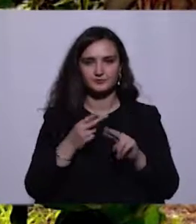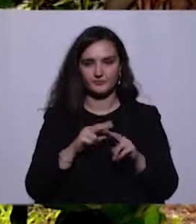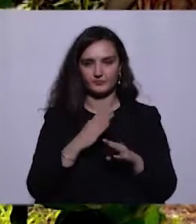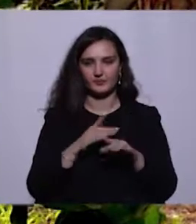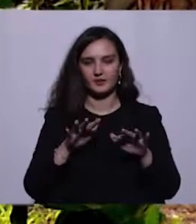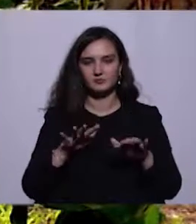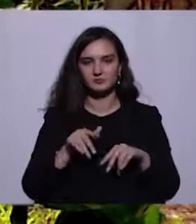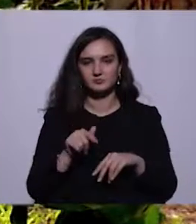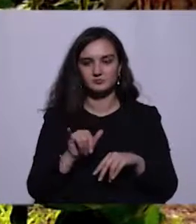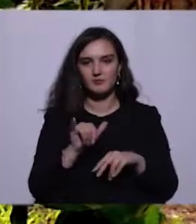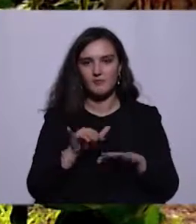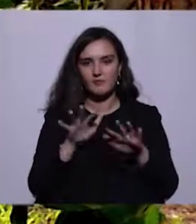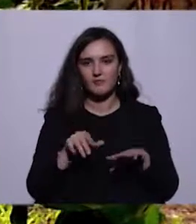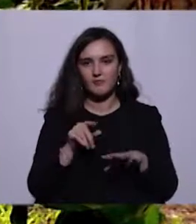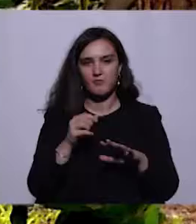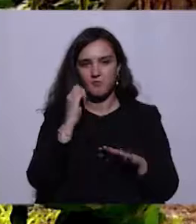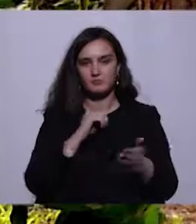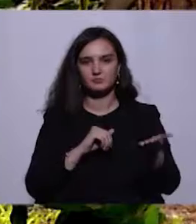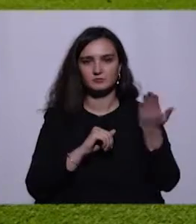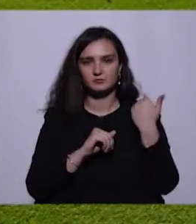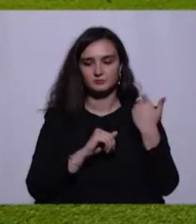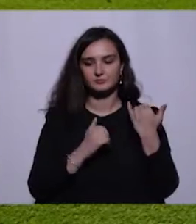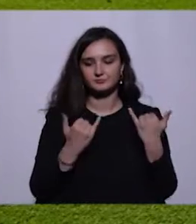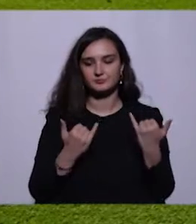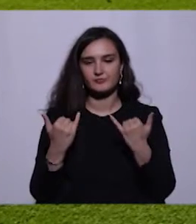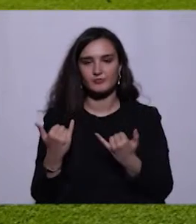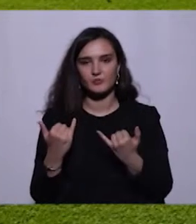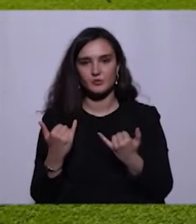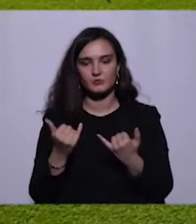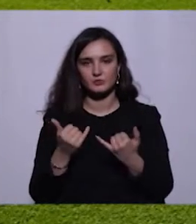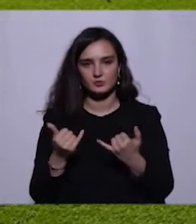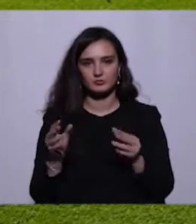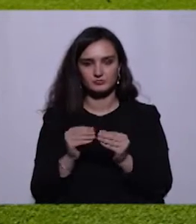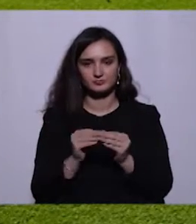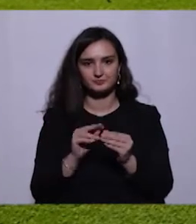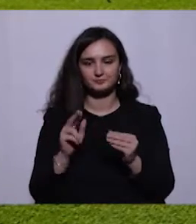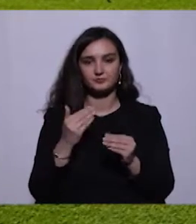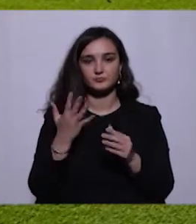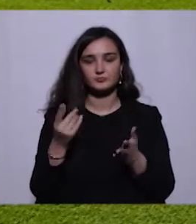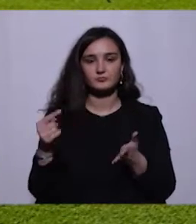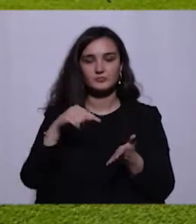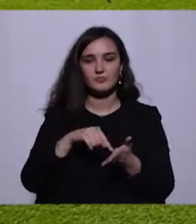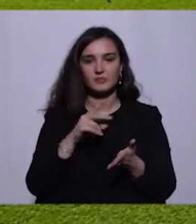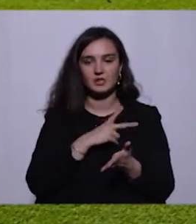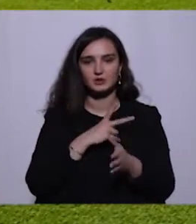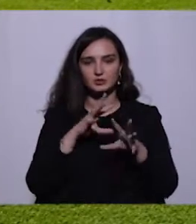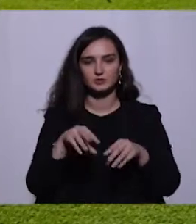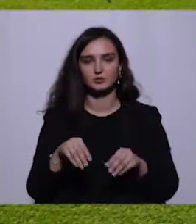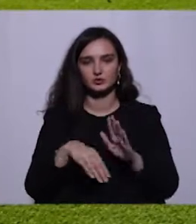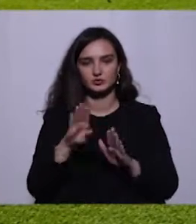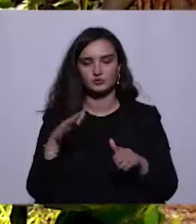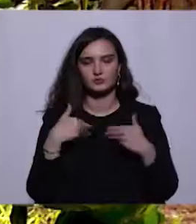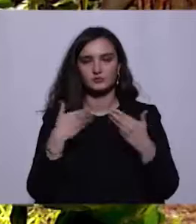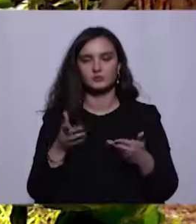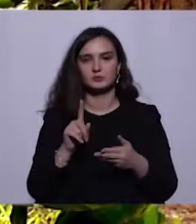არის ადგილი, სადაც წარსული თანამედროვეობას ხვდება. და თქვენც თუ მოხვდებით ინგლისში, გირჩევთ,